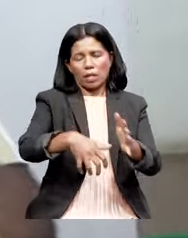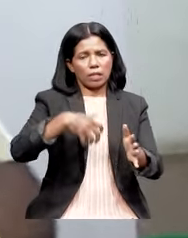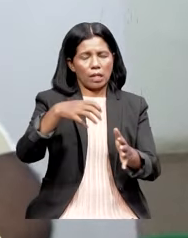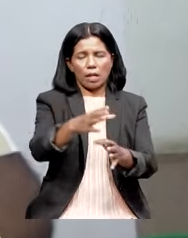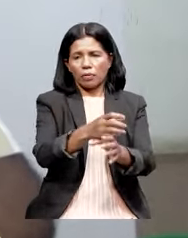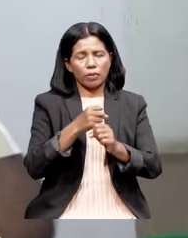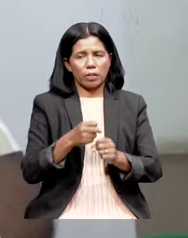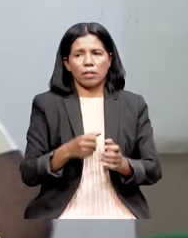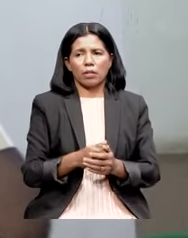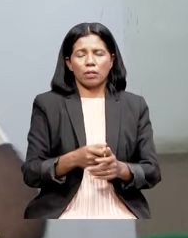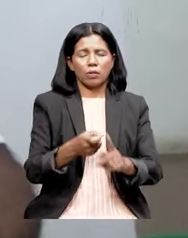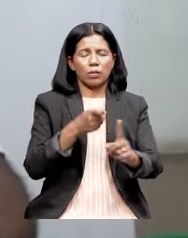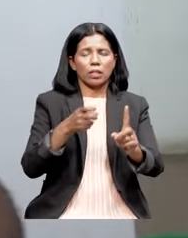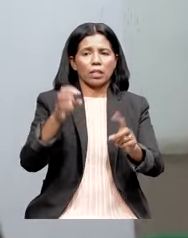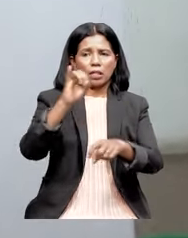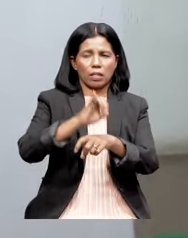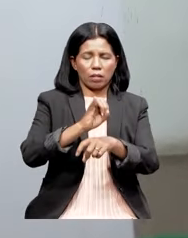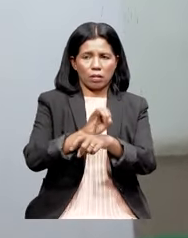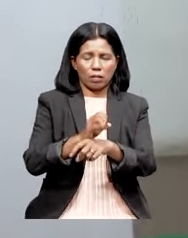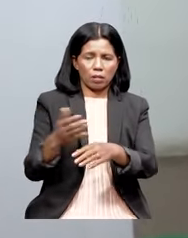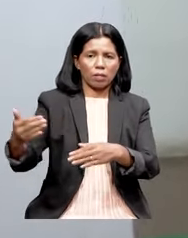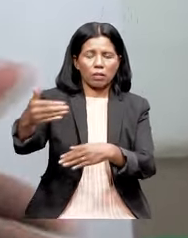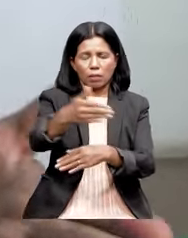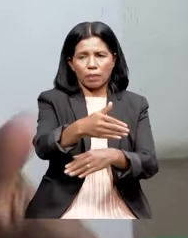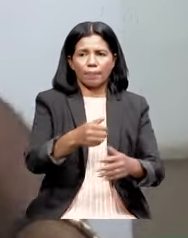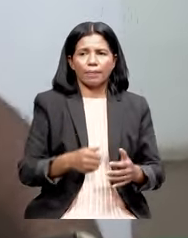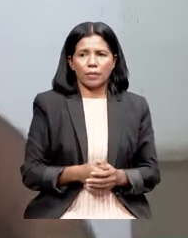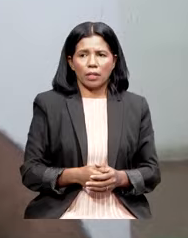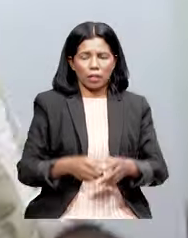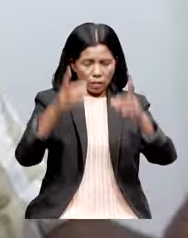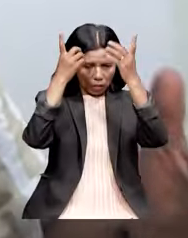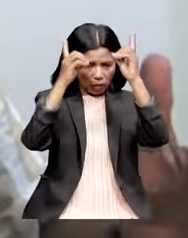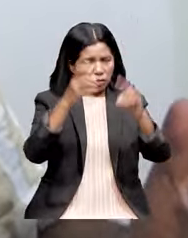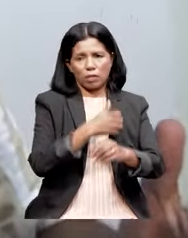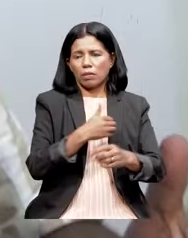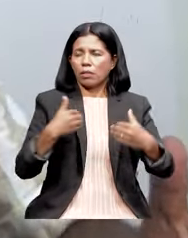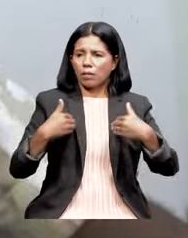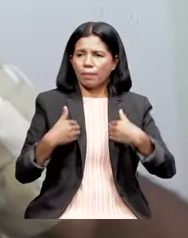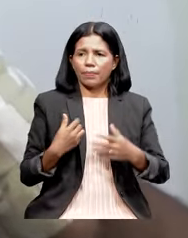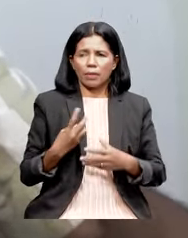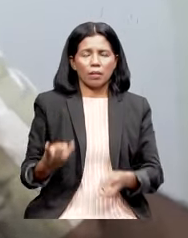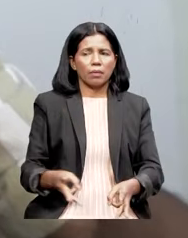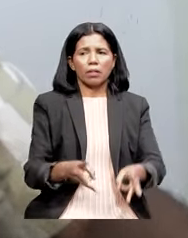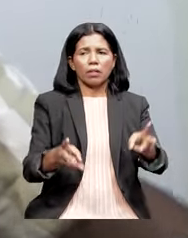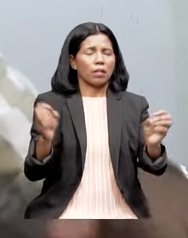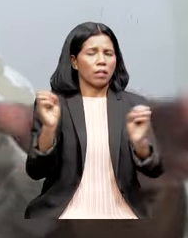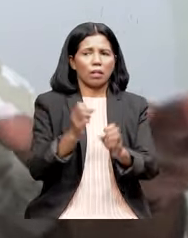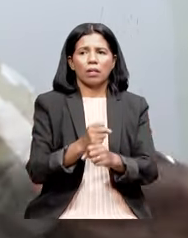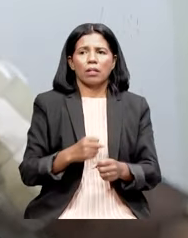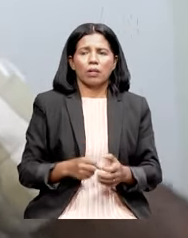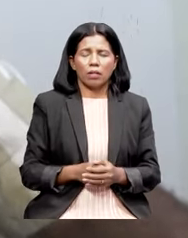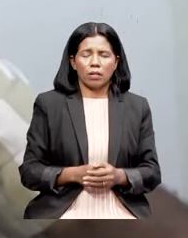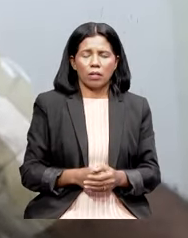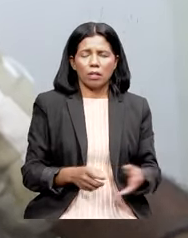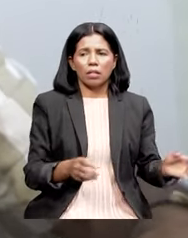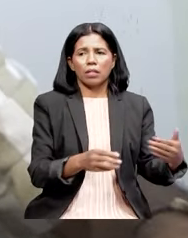kapela waktu tuh mat bayar sebastian nih nih ini toh agora di sana sih lagi am level tuh nih subuh nih raten nih so orre